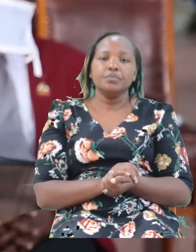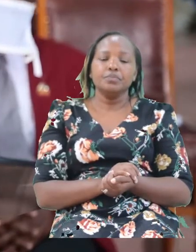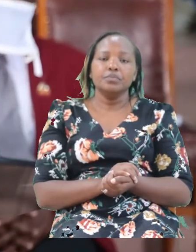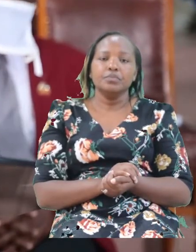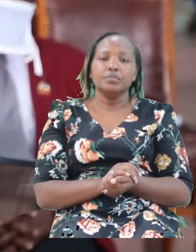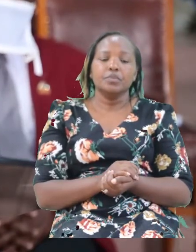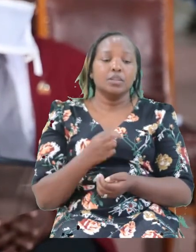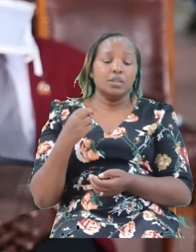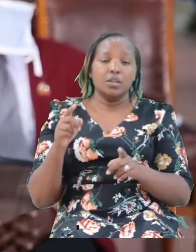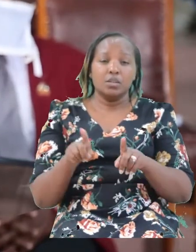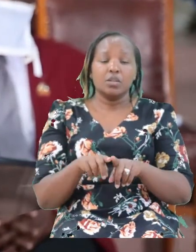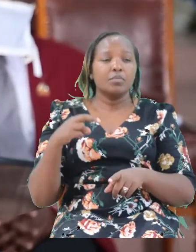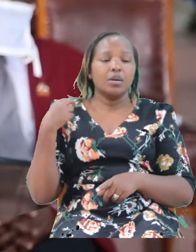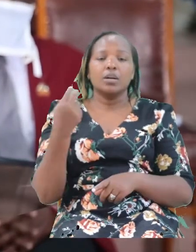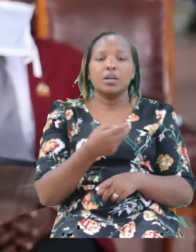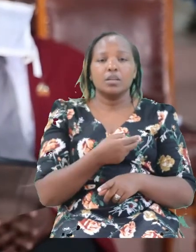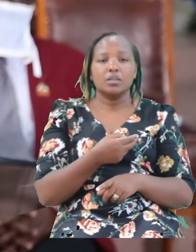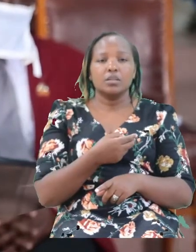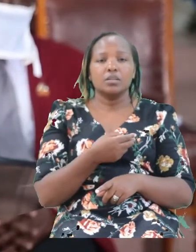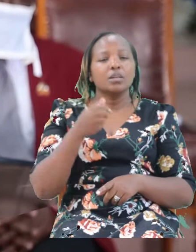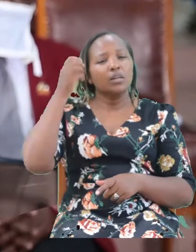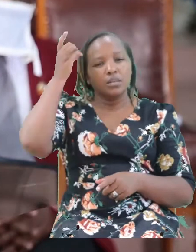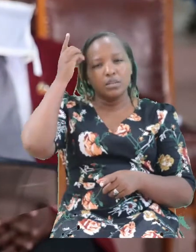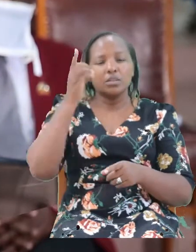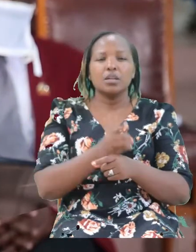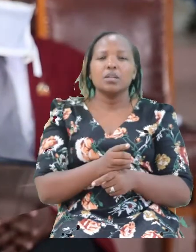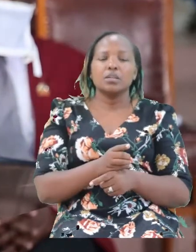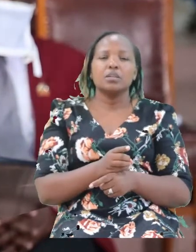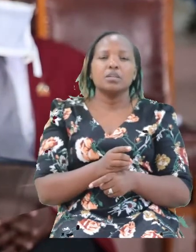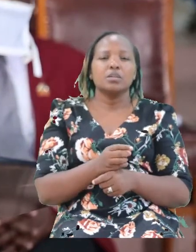Kwanza hata sisi tunafaa tuamue